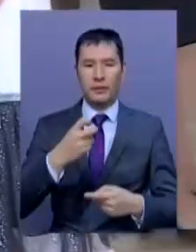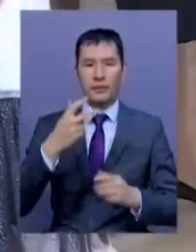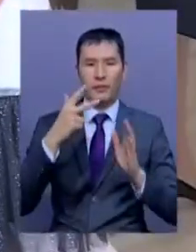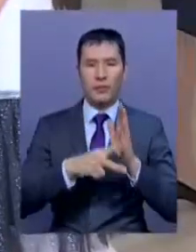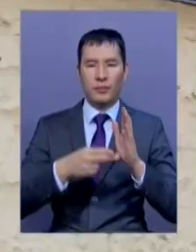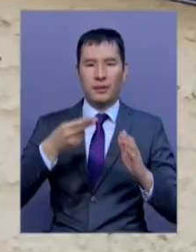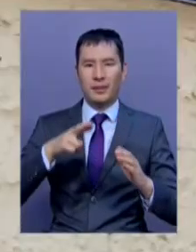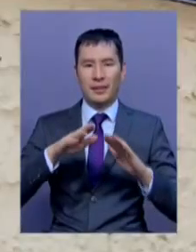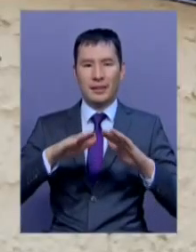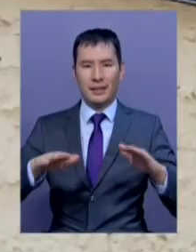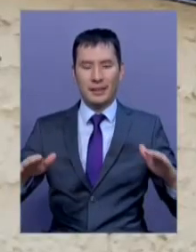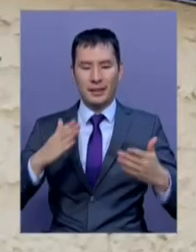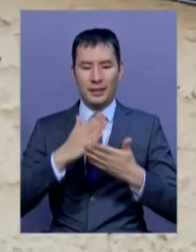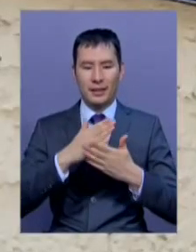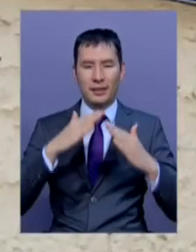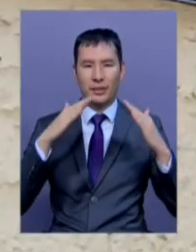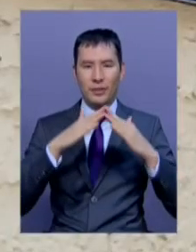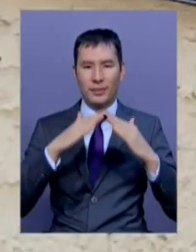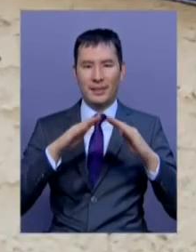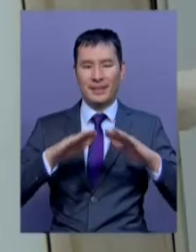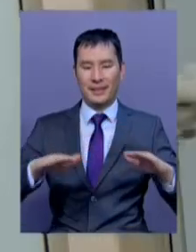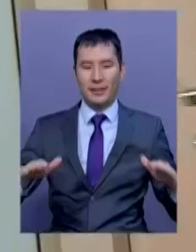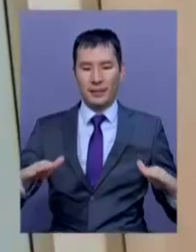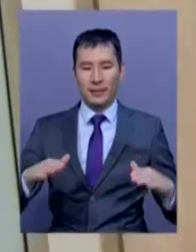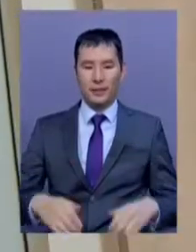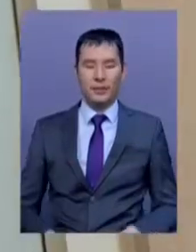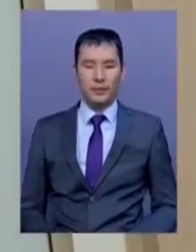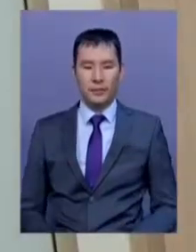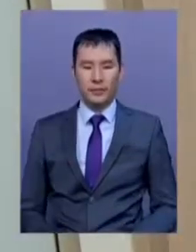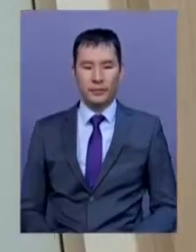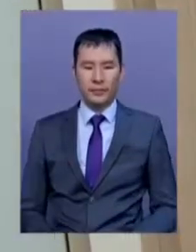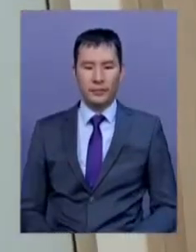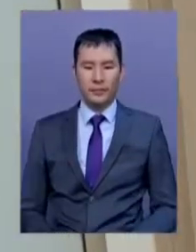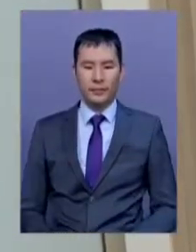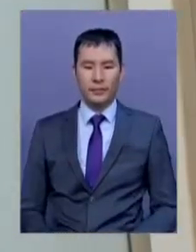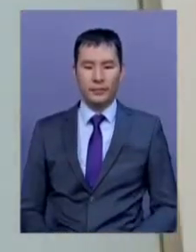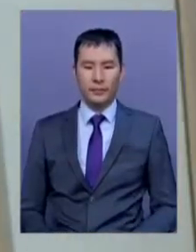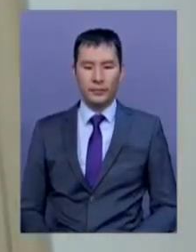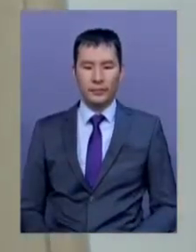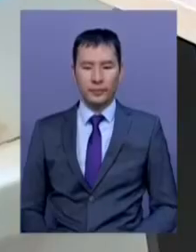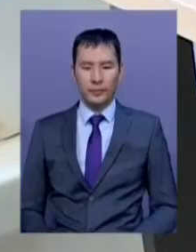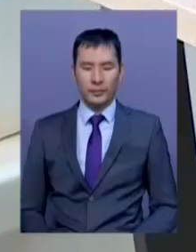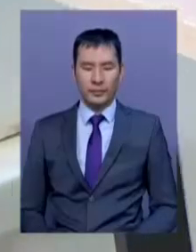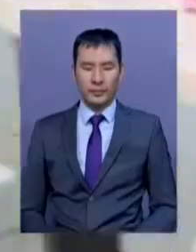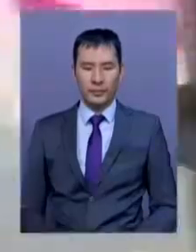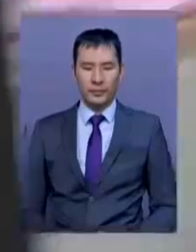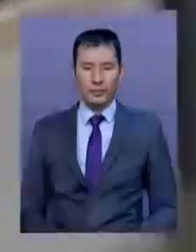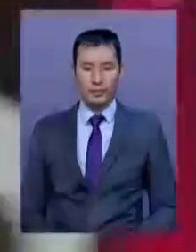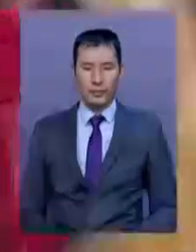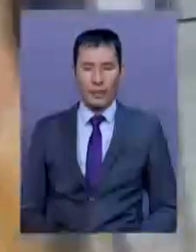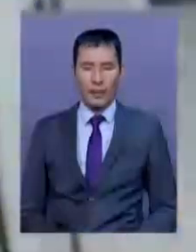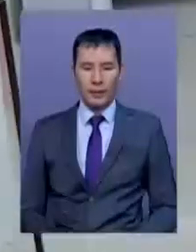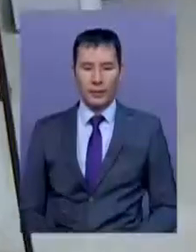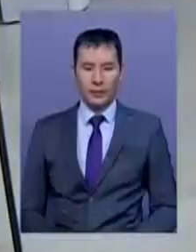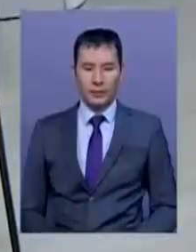орындық балабақша, әскери қалашықтағы амбулатория, іскер ана дүкені бар. Жадрау Маржан, Якунжан Ашымжанов, Сағынтай Мұңайтпасов,